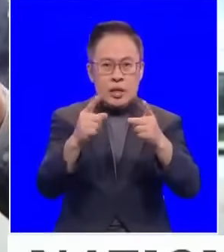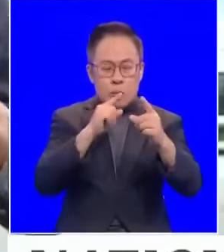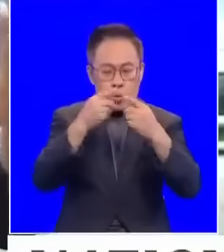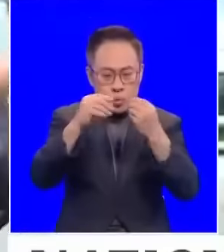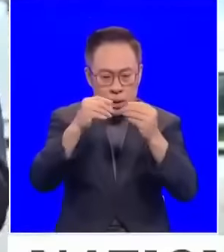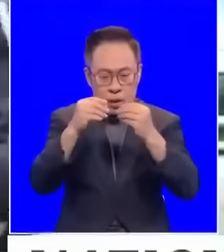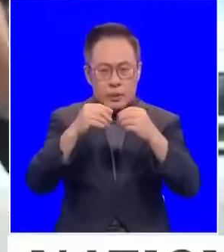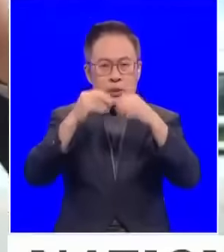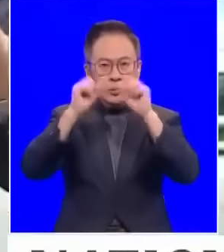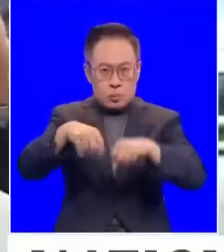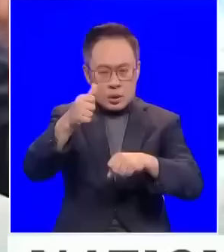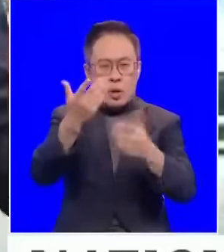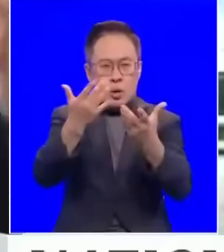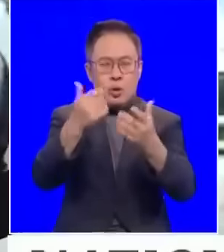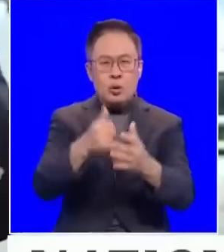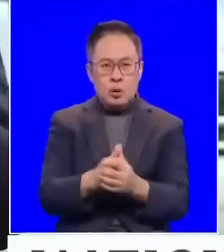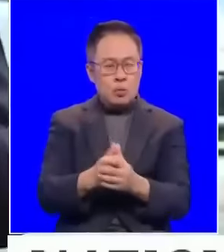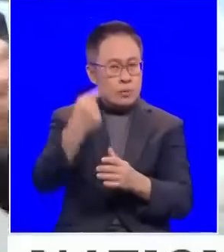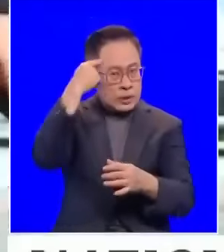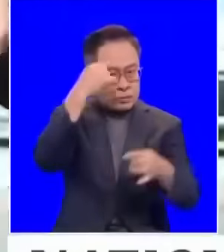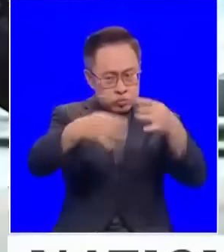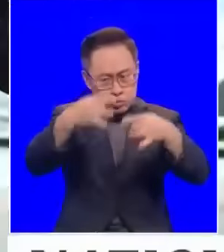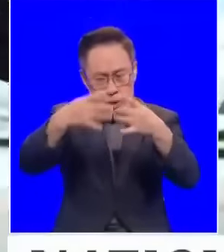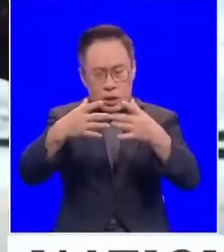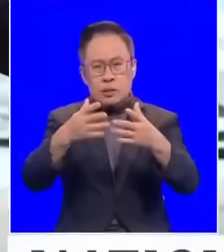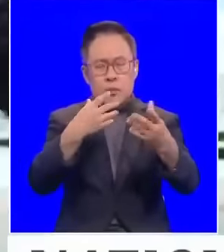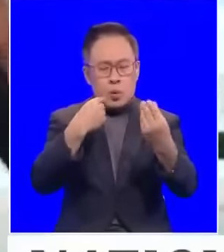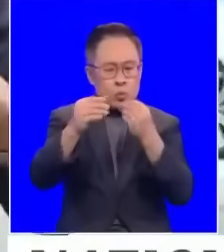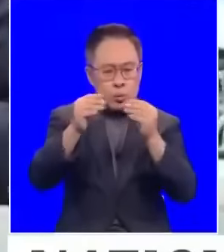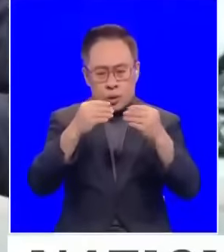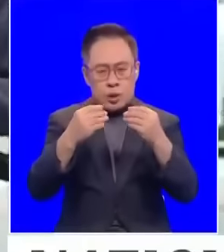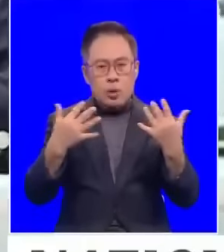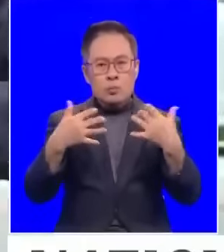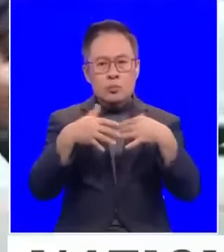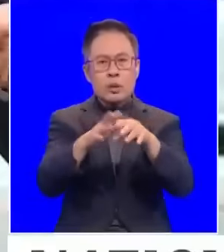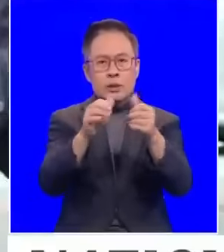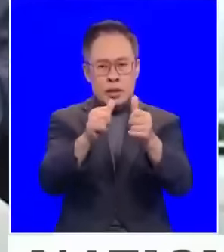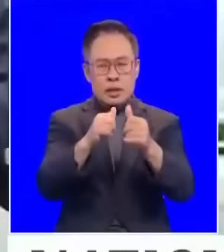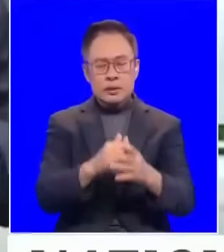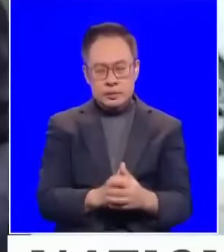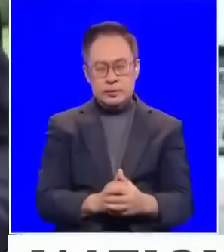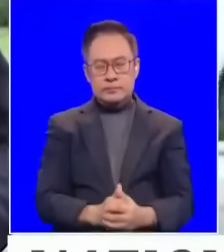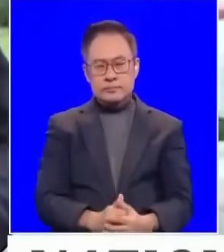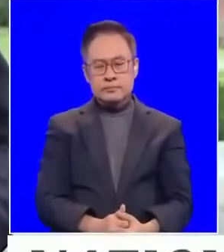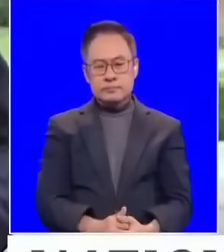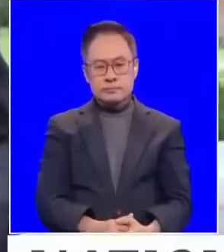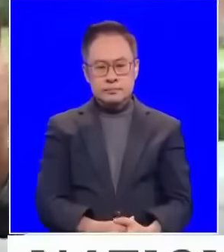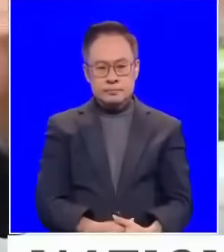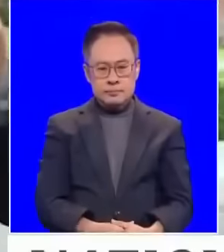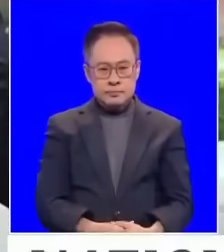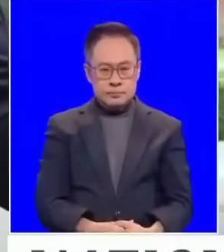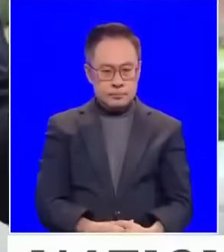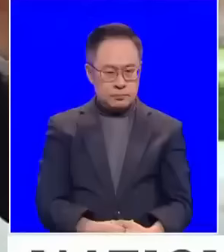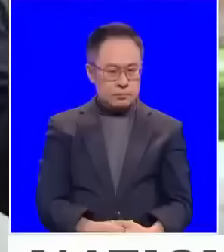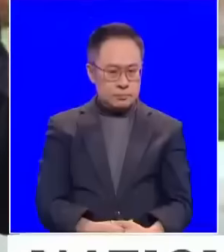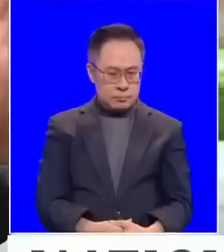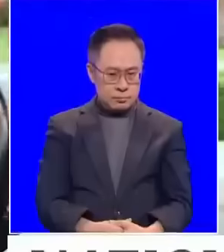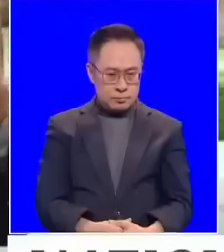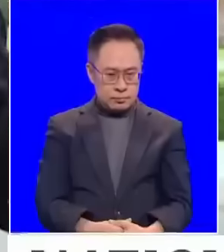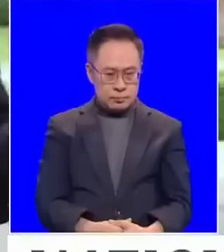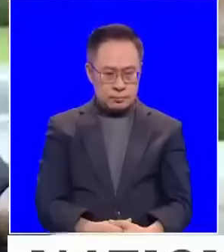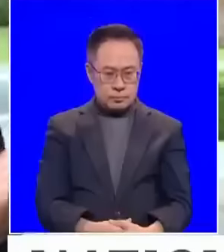งกันได้โดยเฉพาะความเห็นที่ไม่เหมือนกันแล้วก็เชื่อว่าทุกอย่างนั้นจะเป็นไปด้วยความเรียบร้อยค่ะ อืมค่ะจากเรื่อง